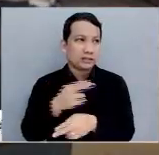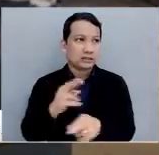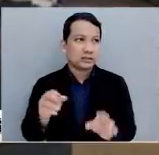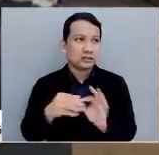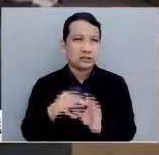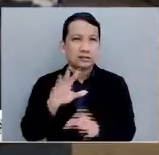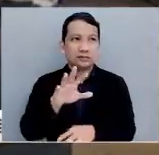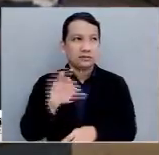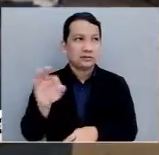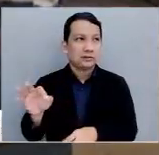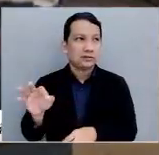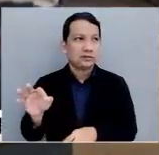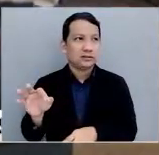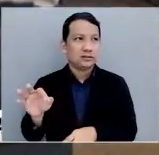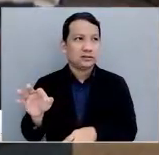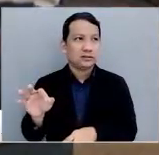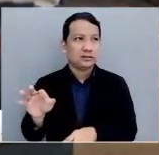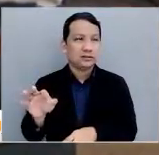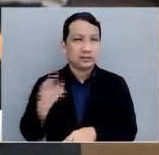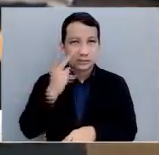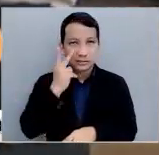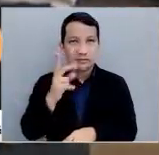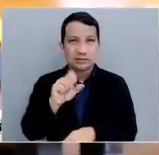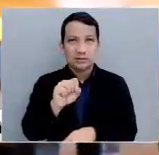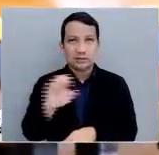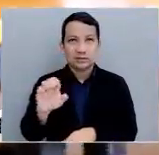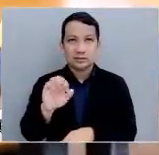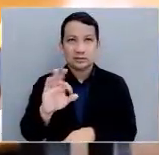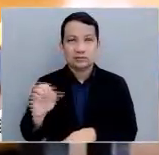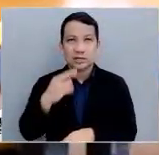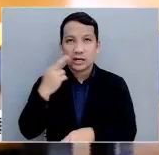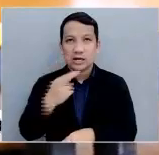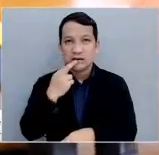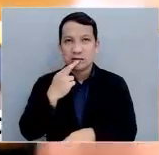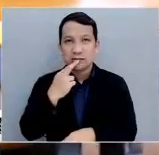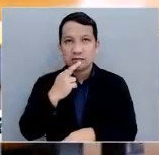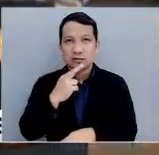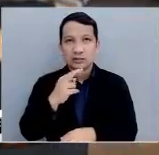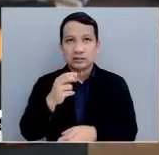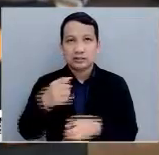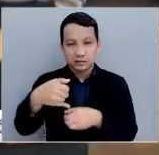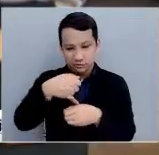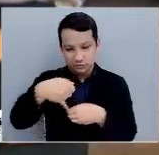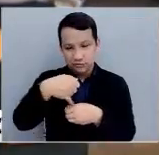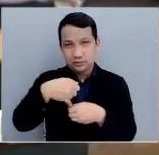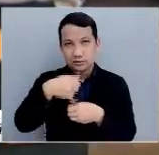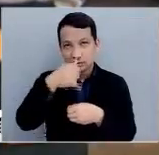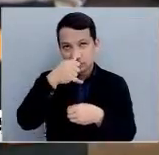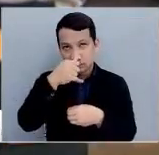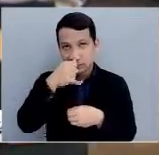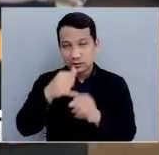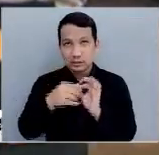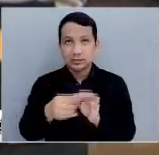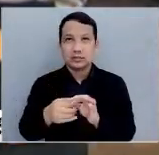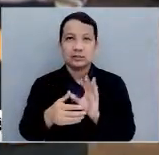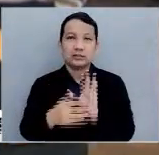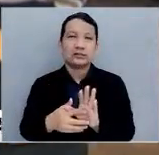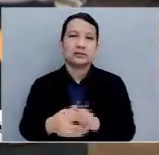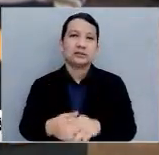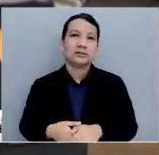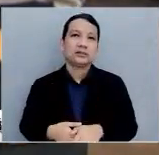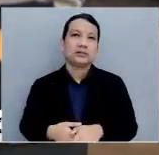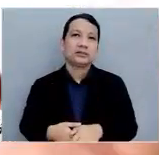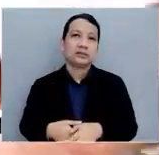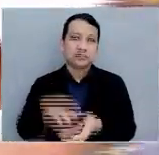599? Unlimited po yung mixed seafoods, yung rice, then yung iced tea po. Rice. At eto guys, tingnan nyo yung kanilang rice. Hindi lang